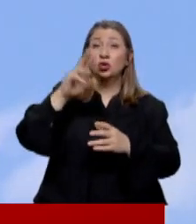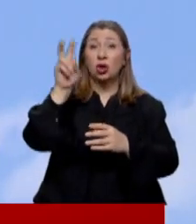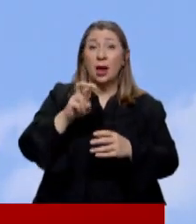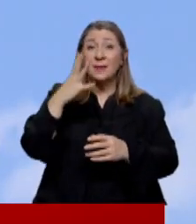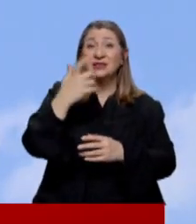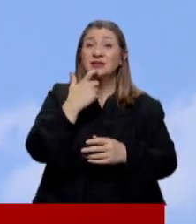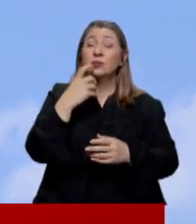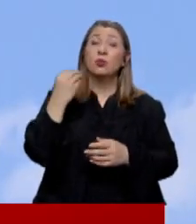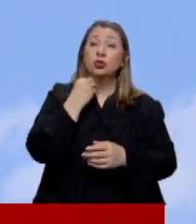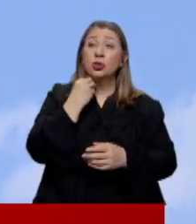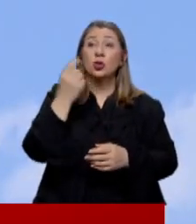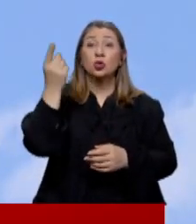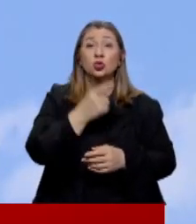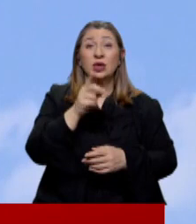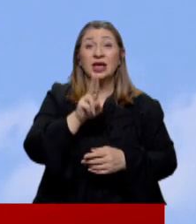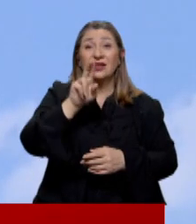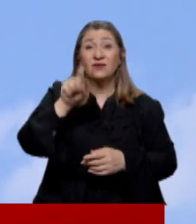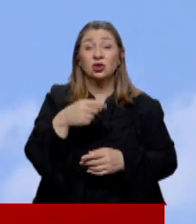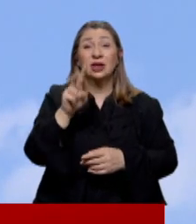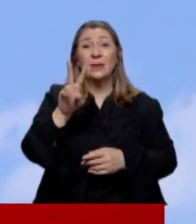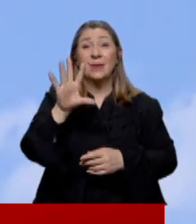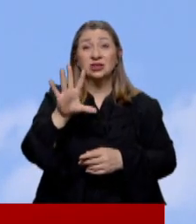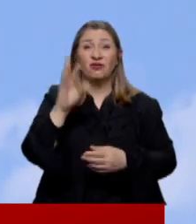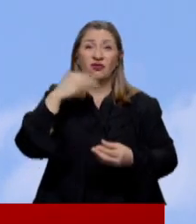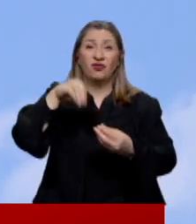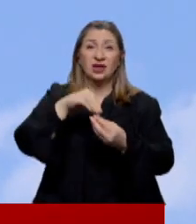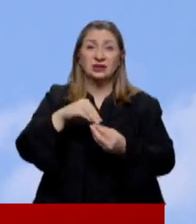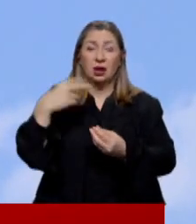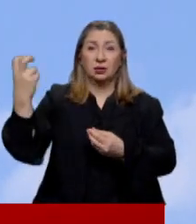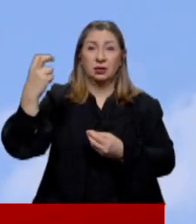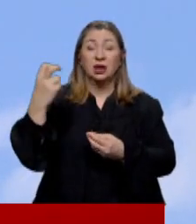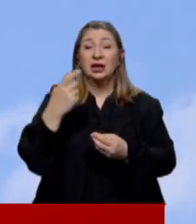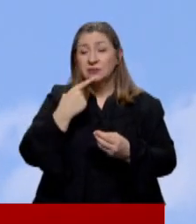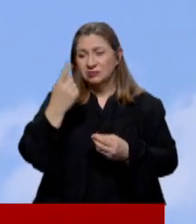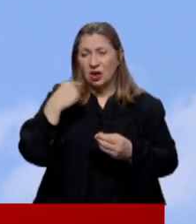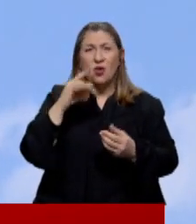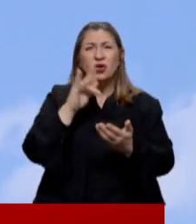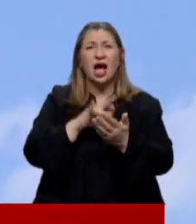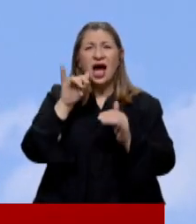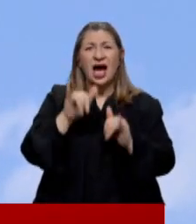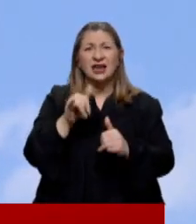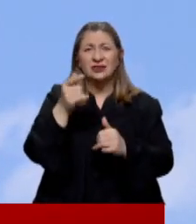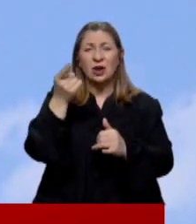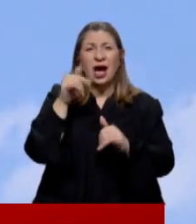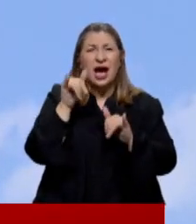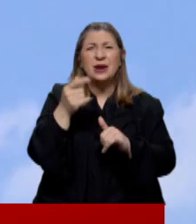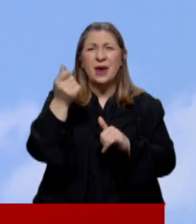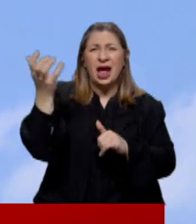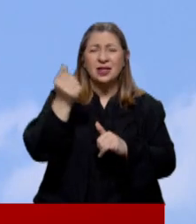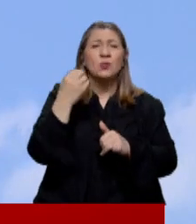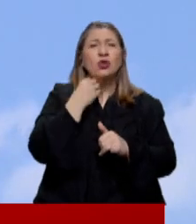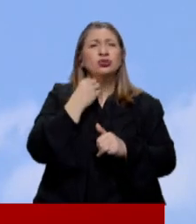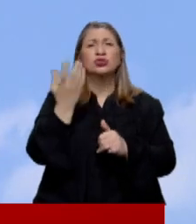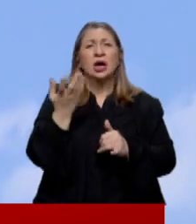beş yıllık borçlanmaya yüzde 7,25 faiz alt daha geçtiğimiz yıl ortasında aynı vade de aynı borçlanma